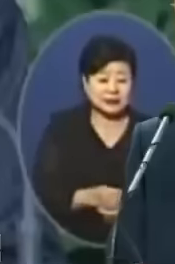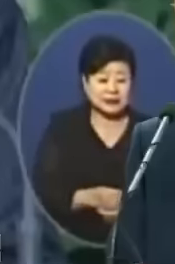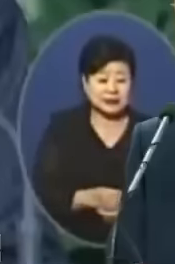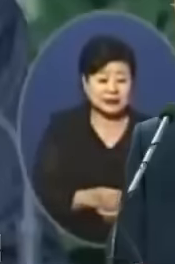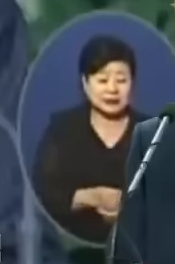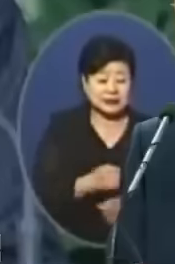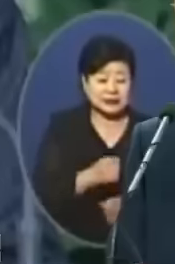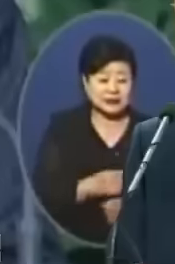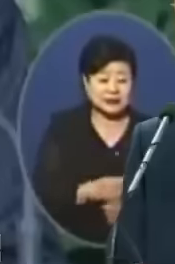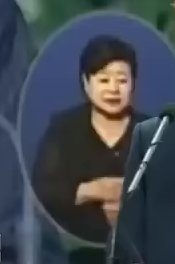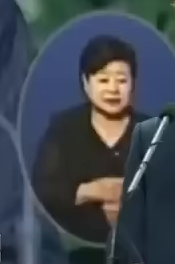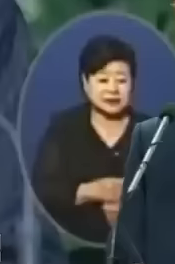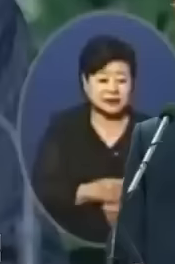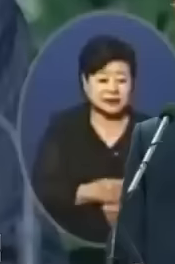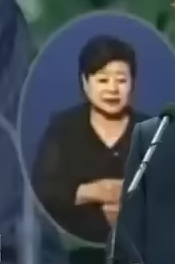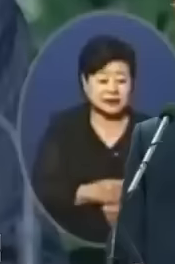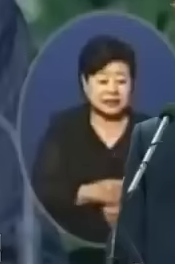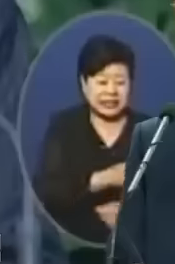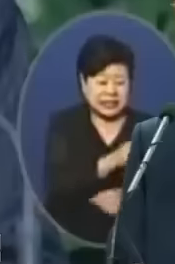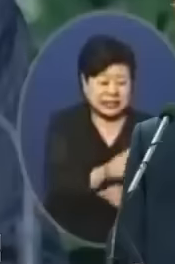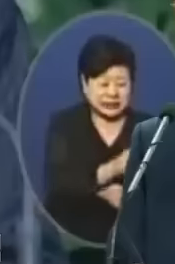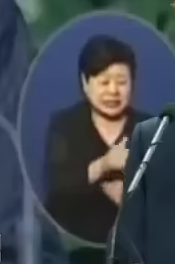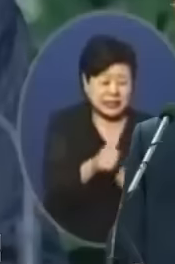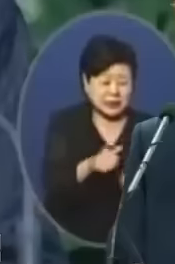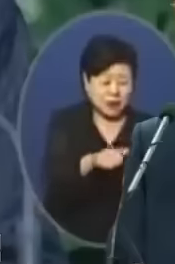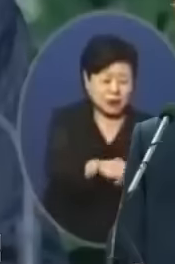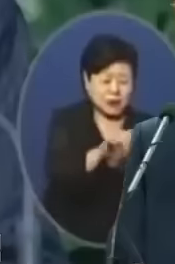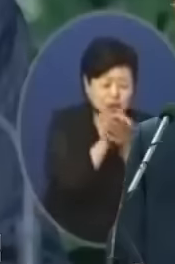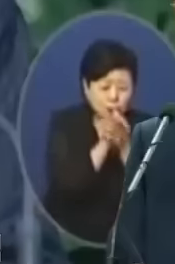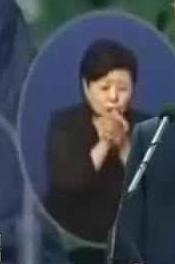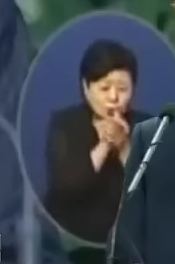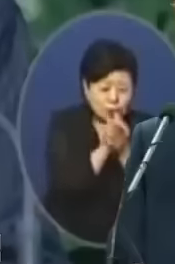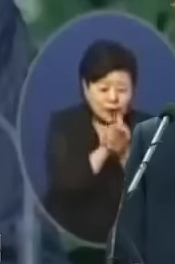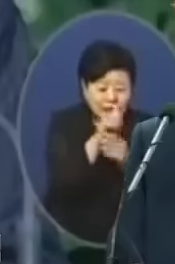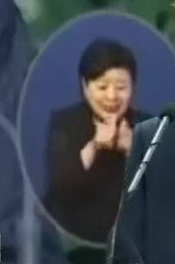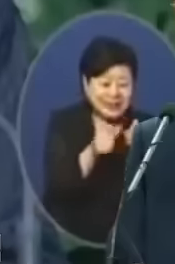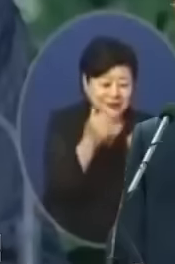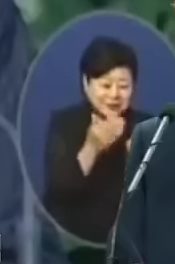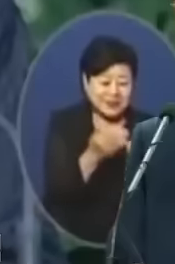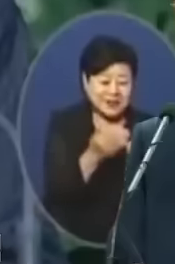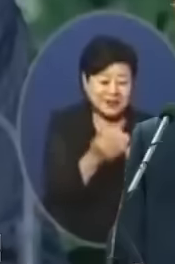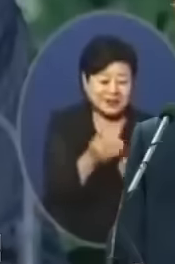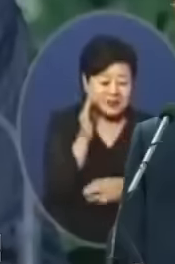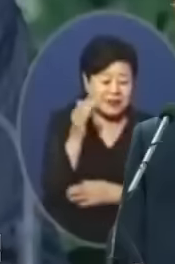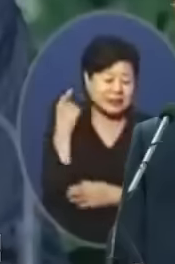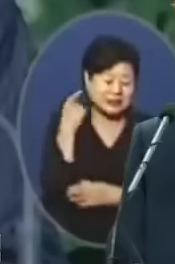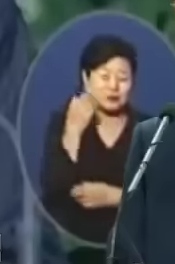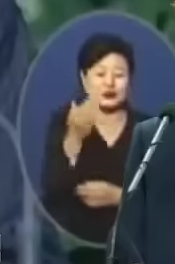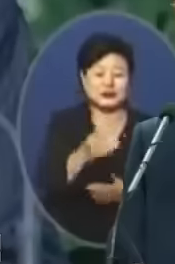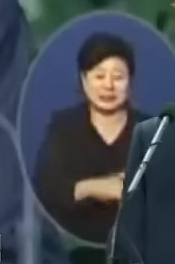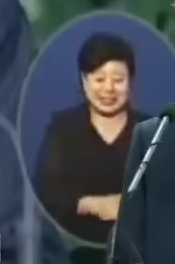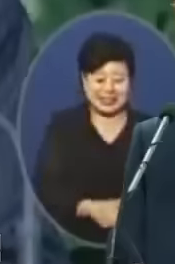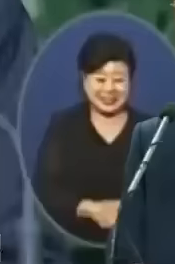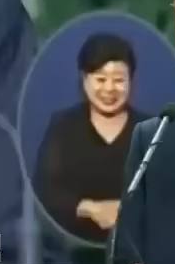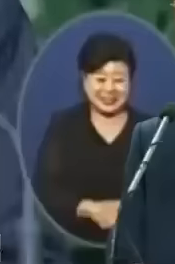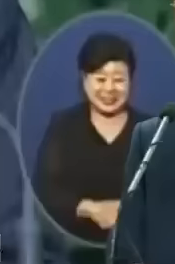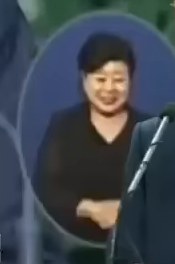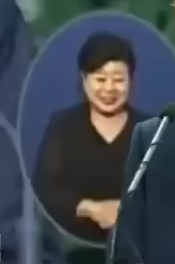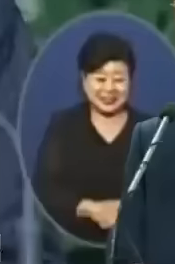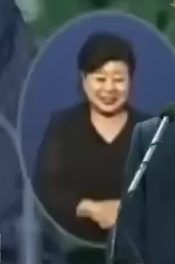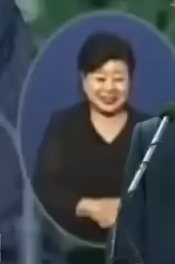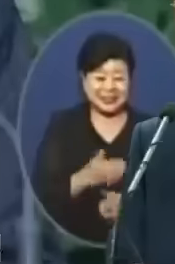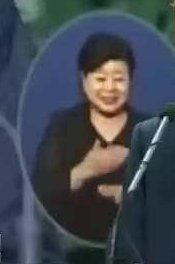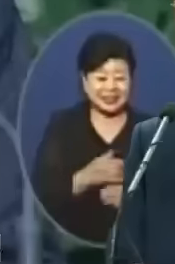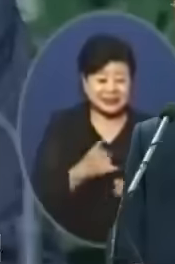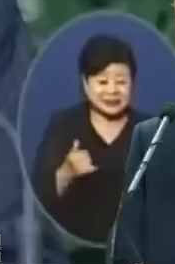합니다. 5시간 매일같이 하나님께 엎드려 기도하는 동안에 하나님께서 메시지를 주셔서 받아서 합니다.